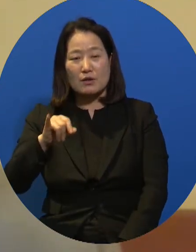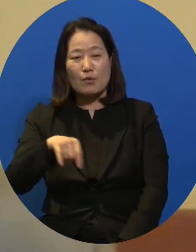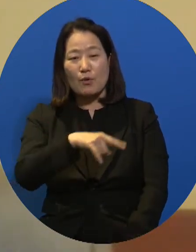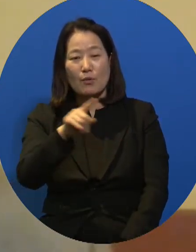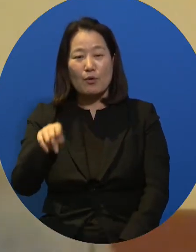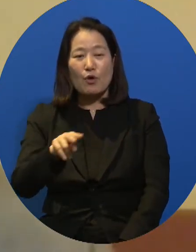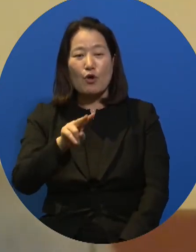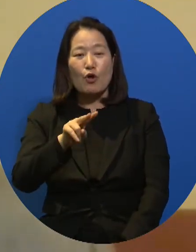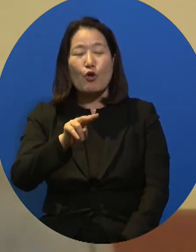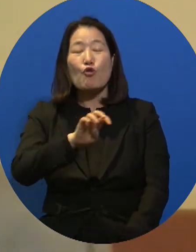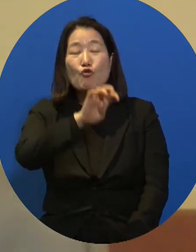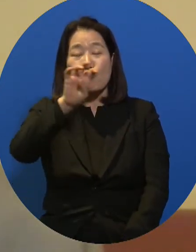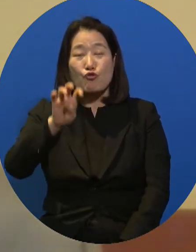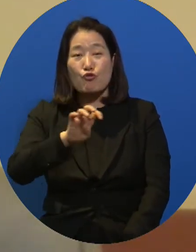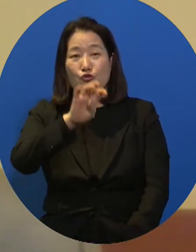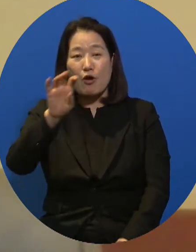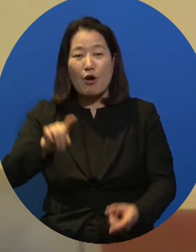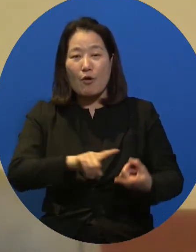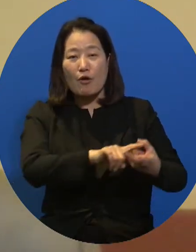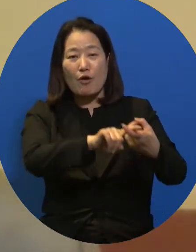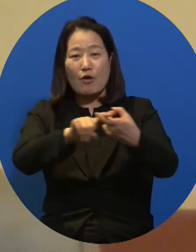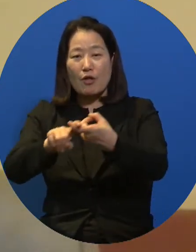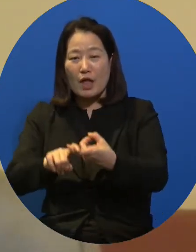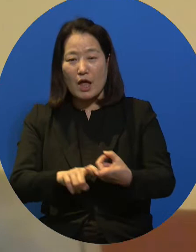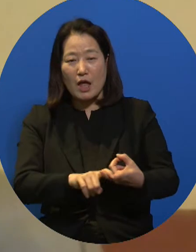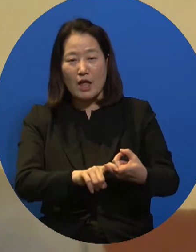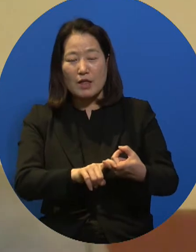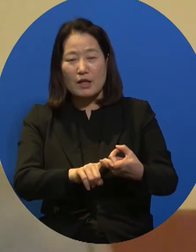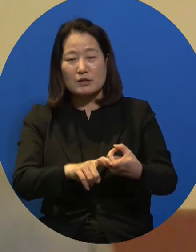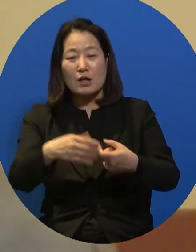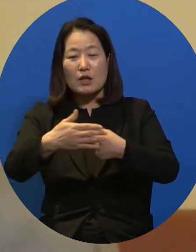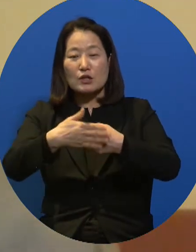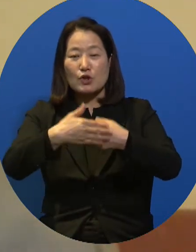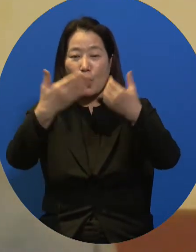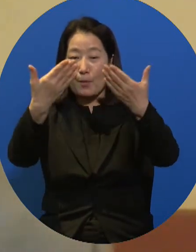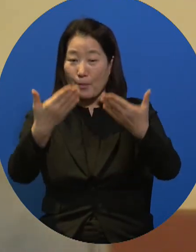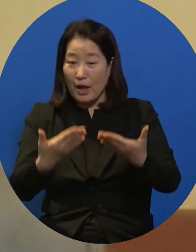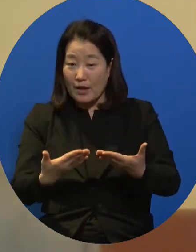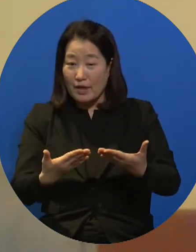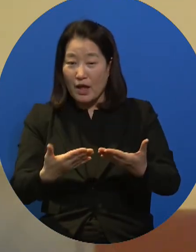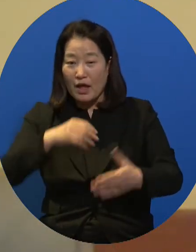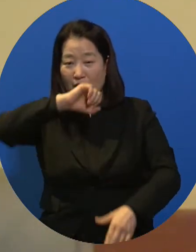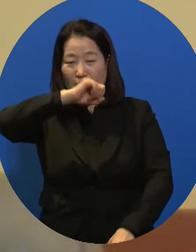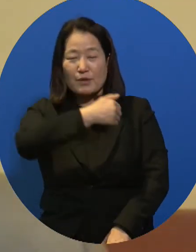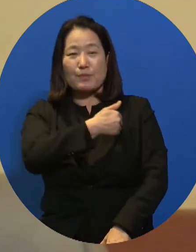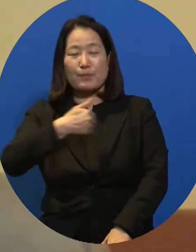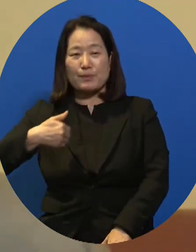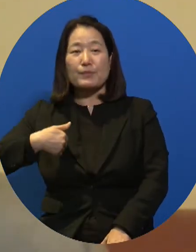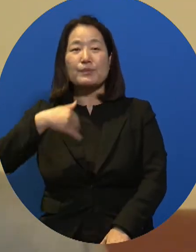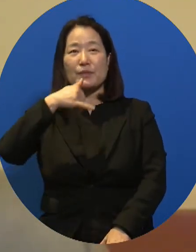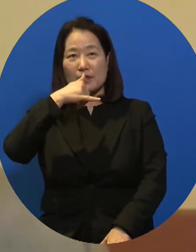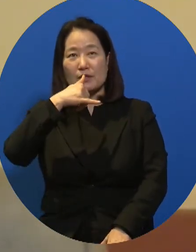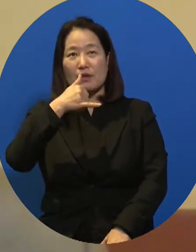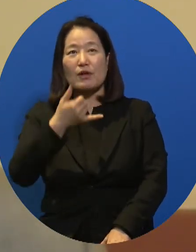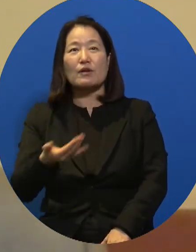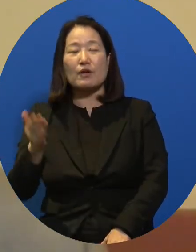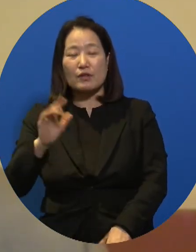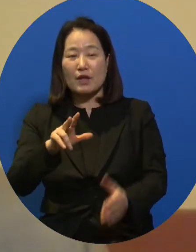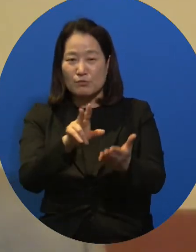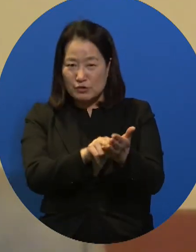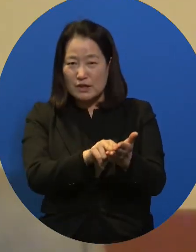차원에서 많은 인도적인 그리고 개발 원조를 받기 때문에 자원은 충분히 있다고 볼 수 있습니다만 여기서